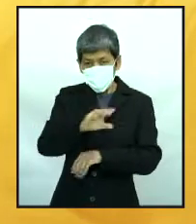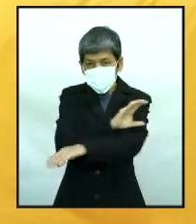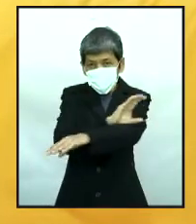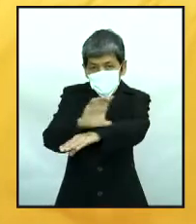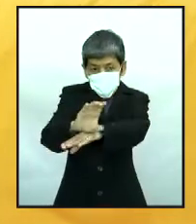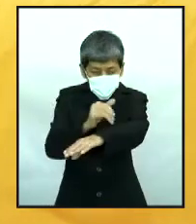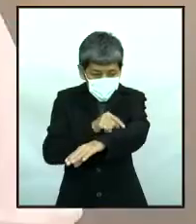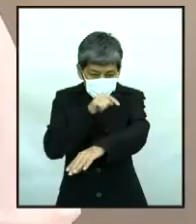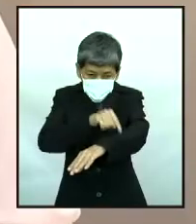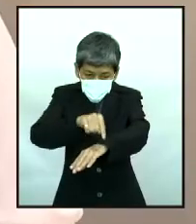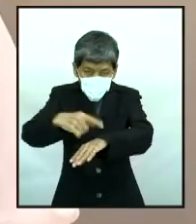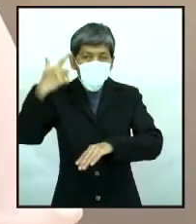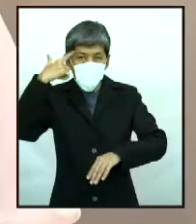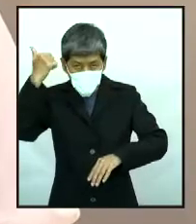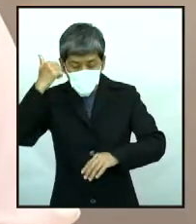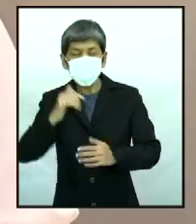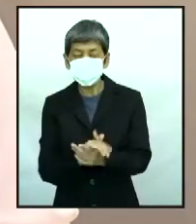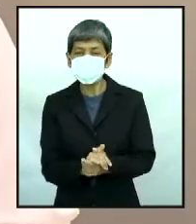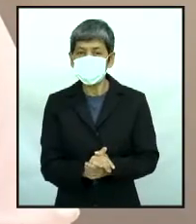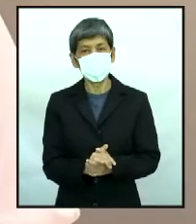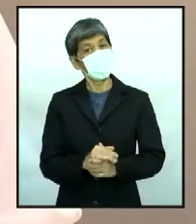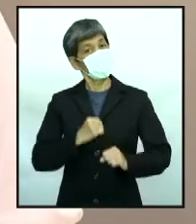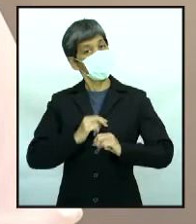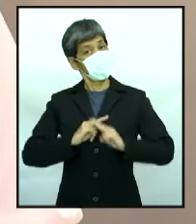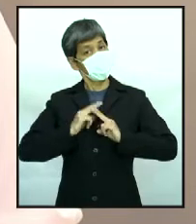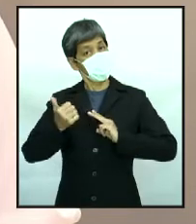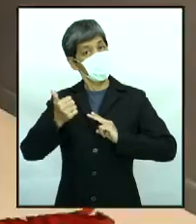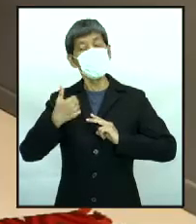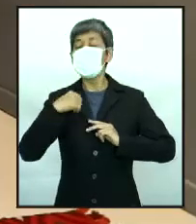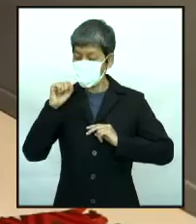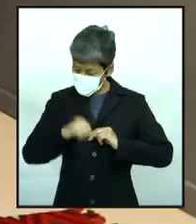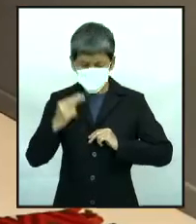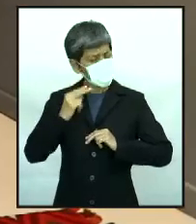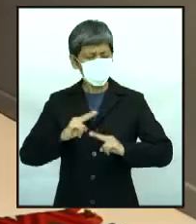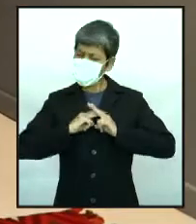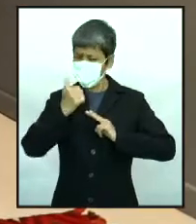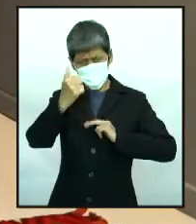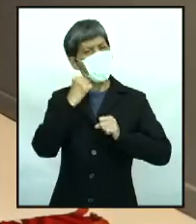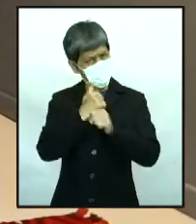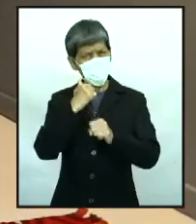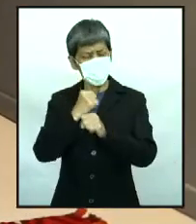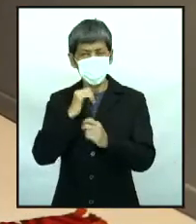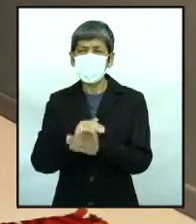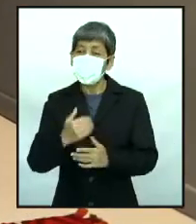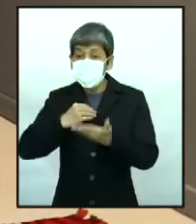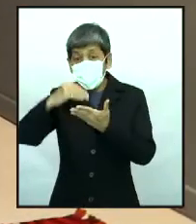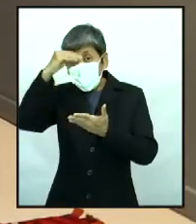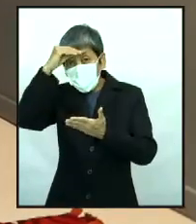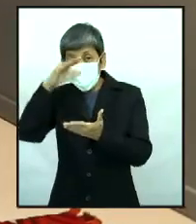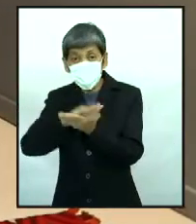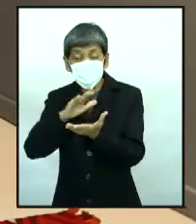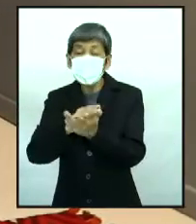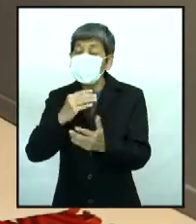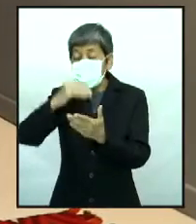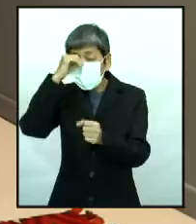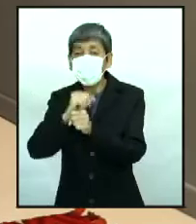งี้ยเขาก็ทำได้ แสดงว่าพี่เสียงเนี่ยดูแลตัวเองได้ดีเลยใช ่ไหมใช่ใช่ค่ะเขาดูแลตัวเองได้ตอนที่เขาไปเรียนประจำที่บางแสน